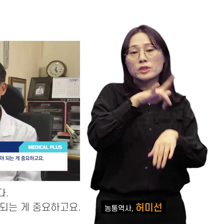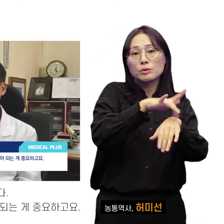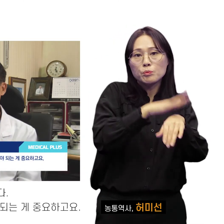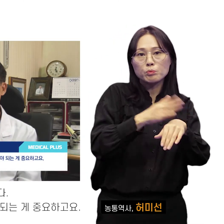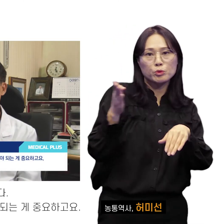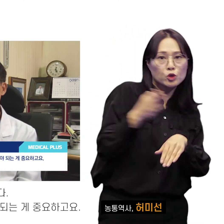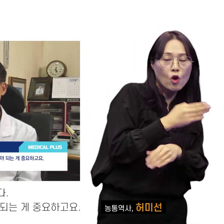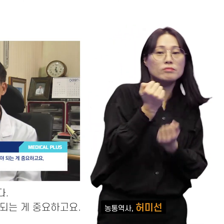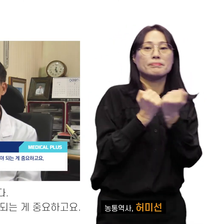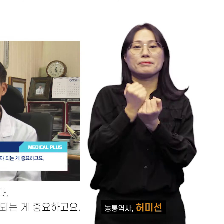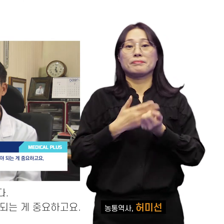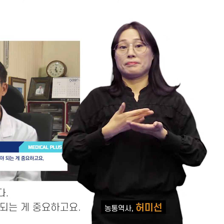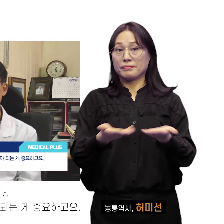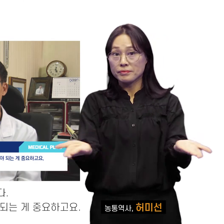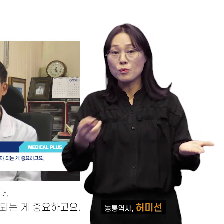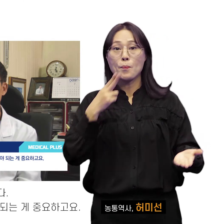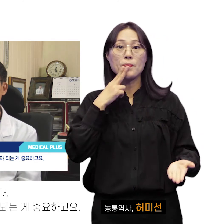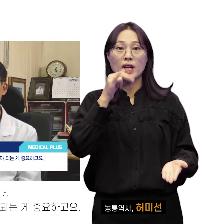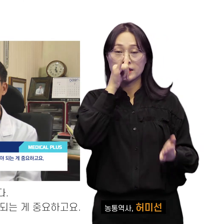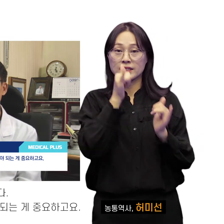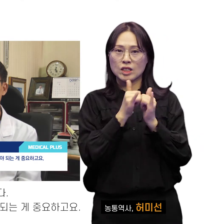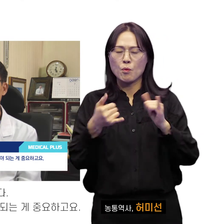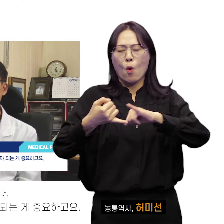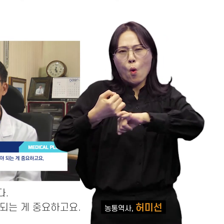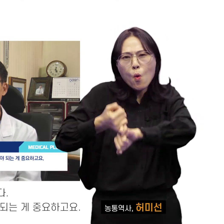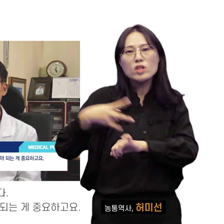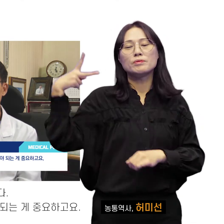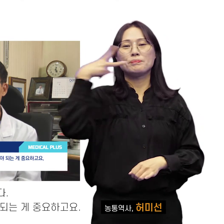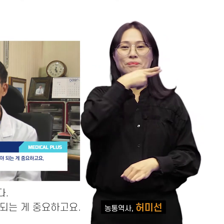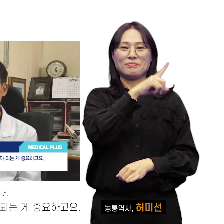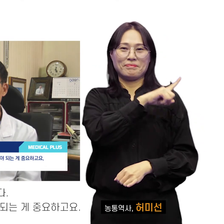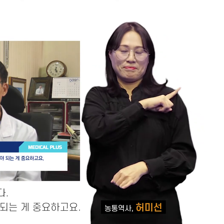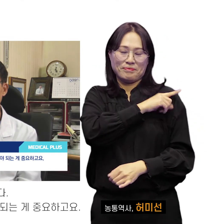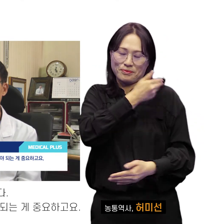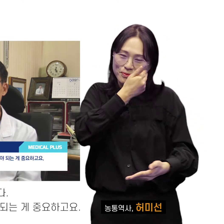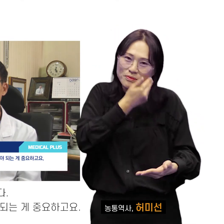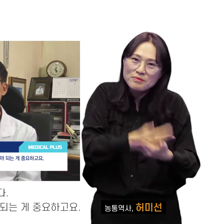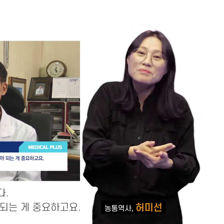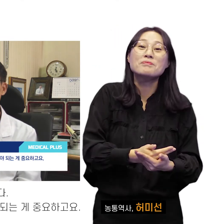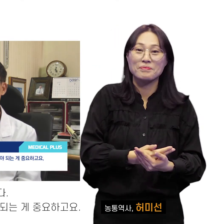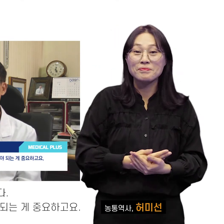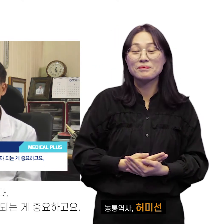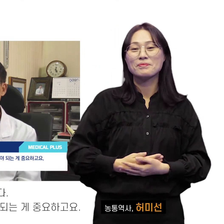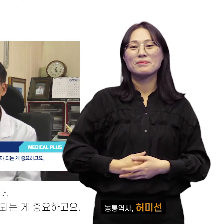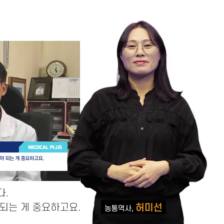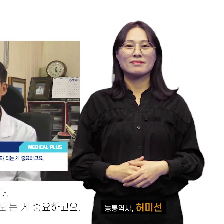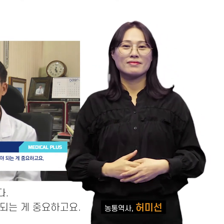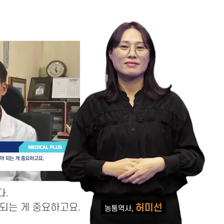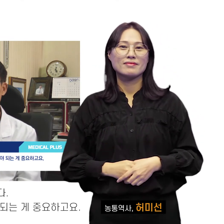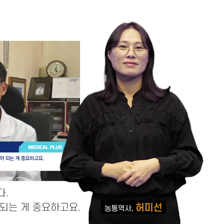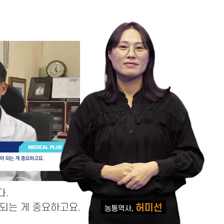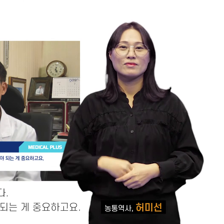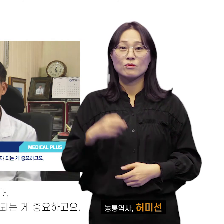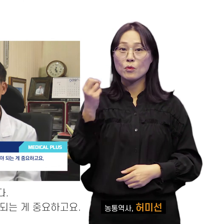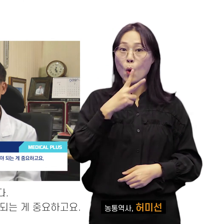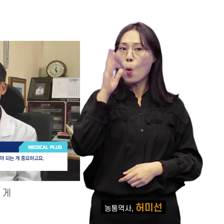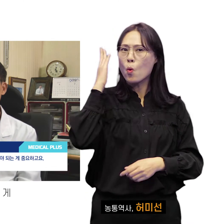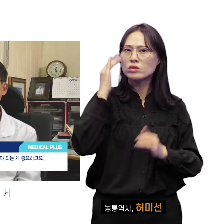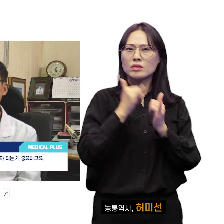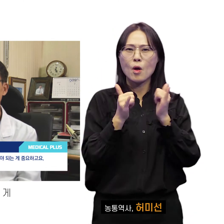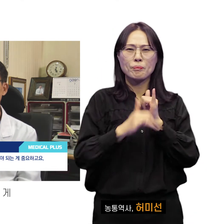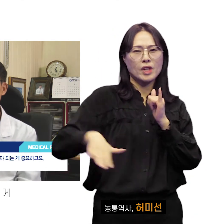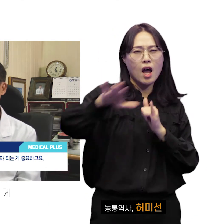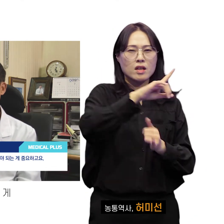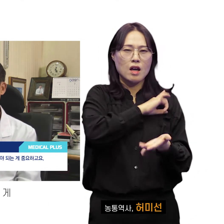우선 나쁜 습관부터 말씀드리겠습니다. 흡연하시는 분들 반드시 금연하셔야 되는 게 중요하고요.